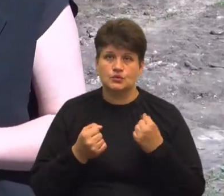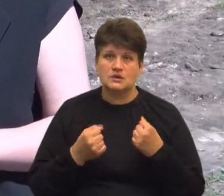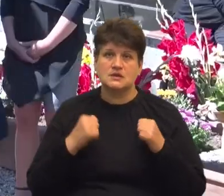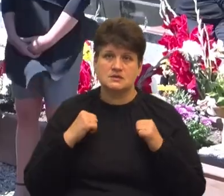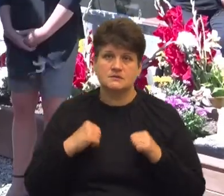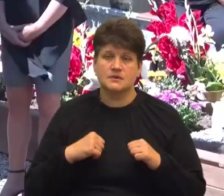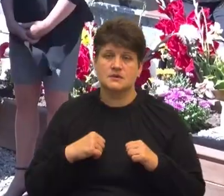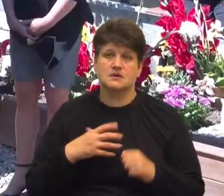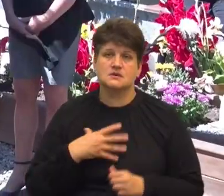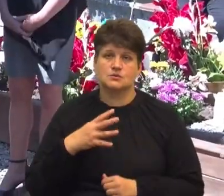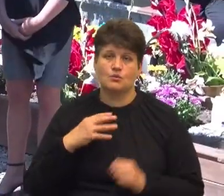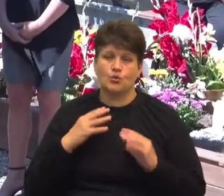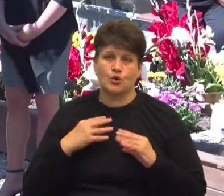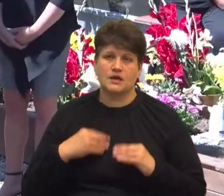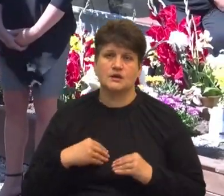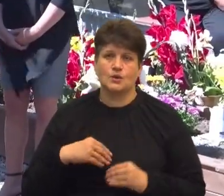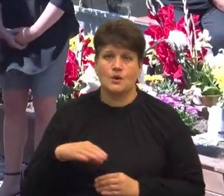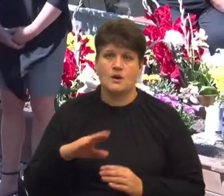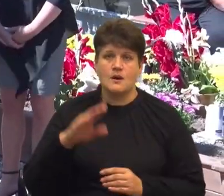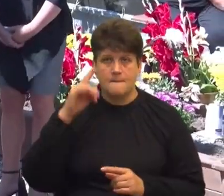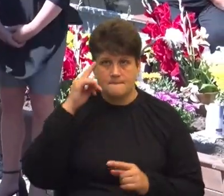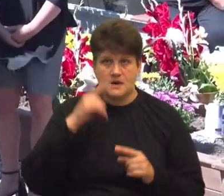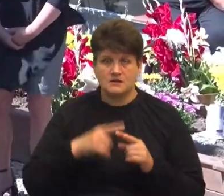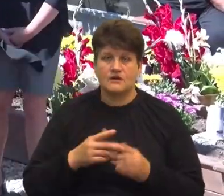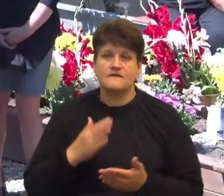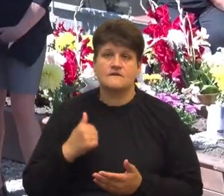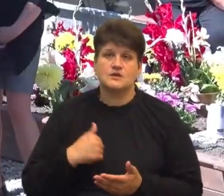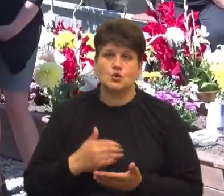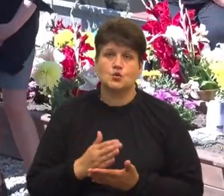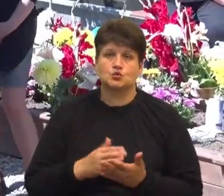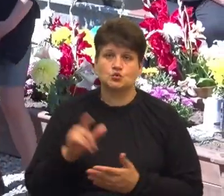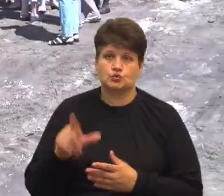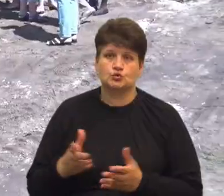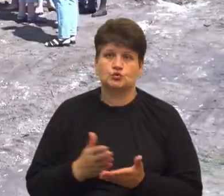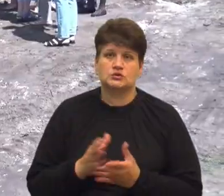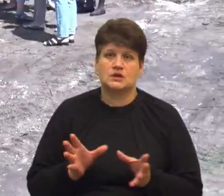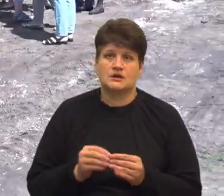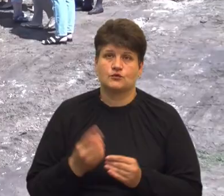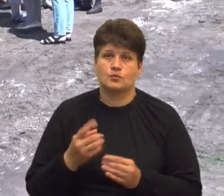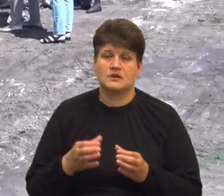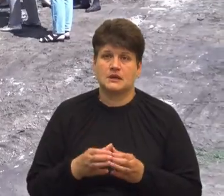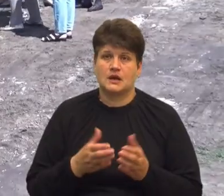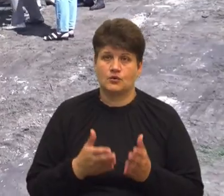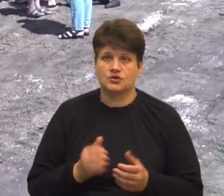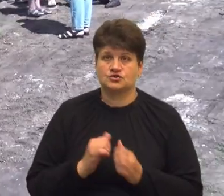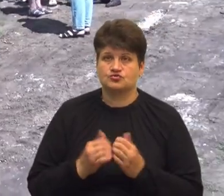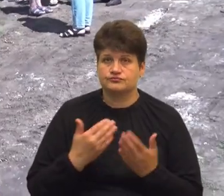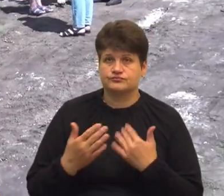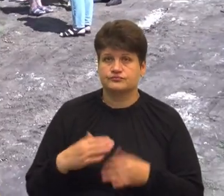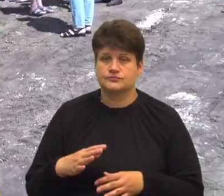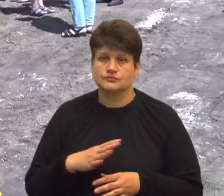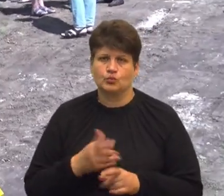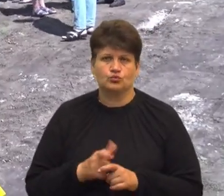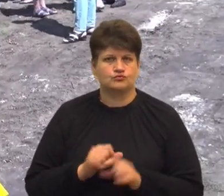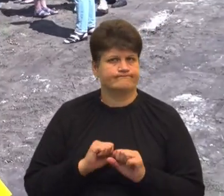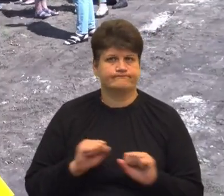спокійно братику військовослужбовець Назар разом із Дмитром служили в одному батальйоні часто спілкувались Він був